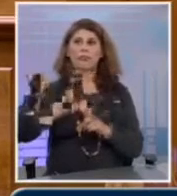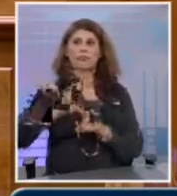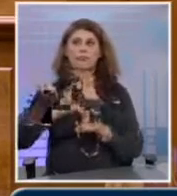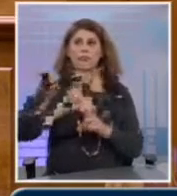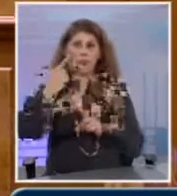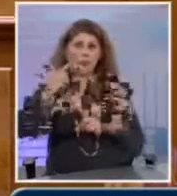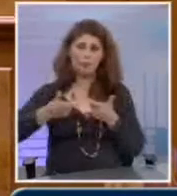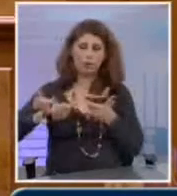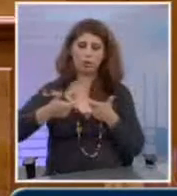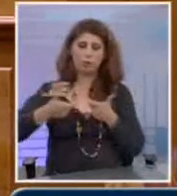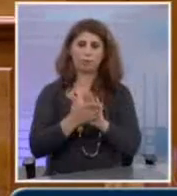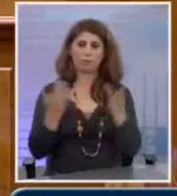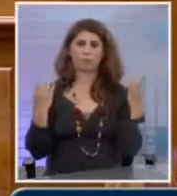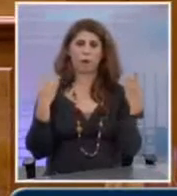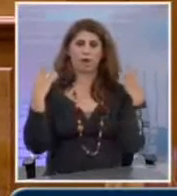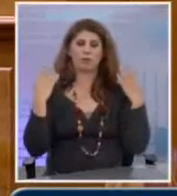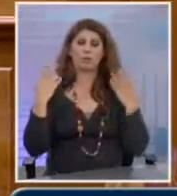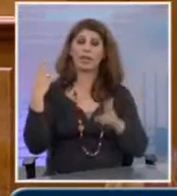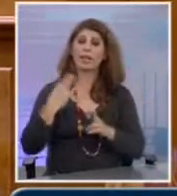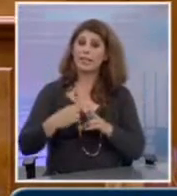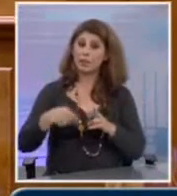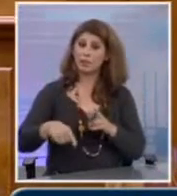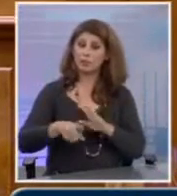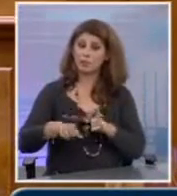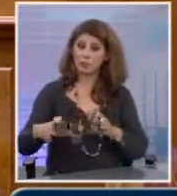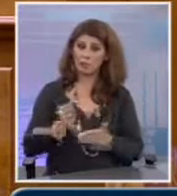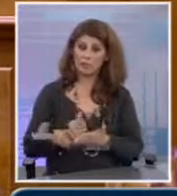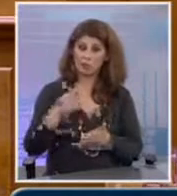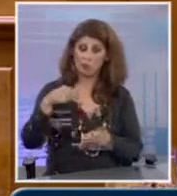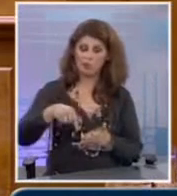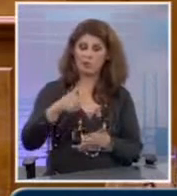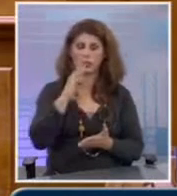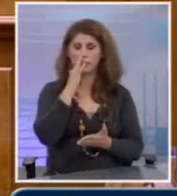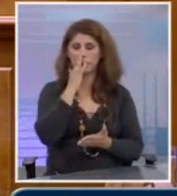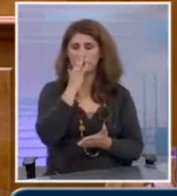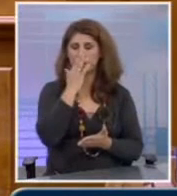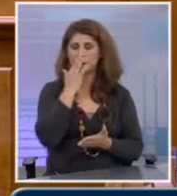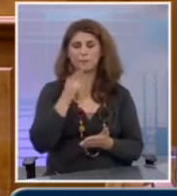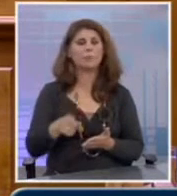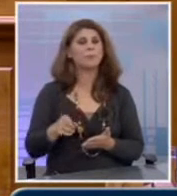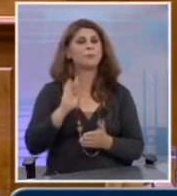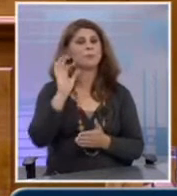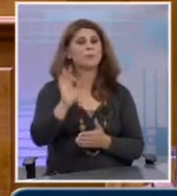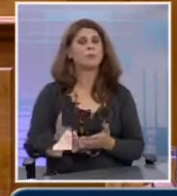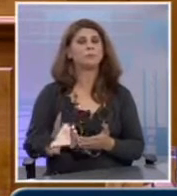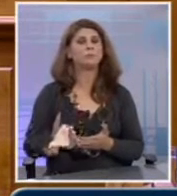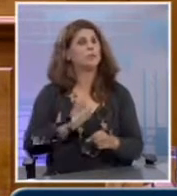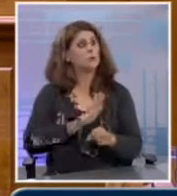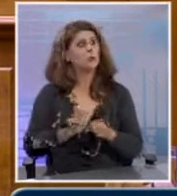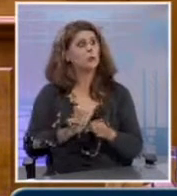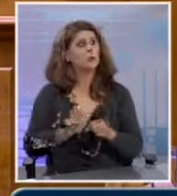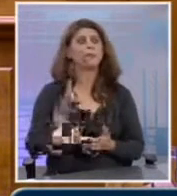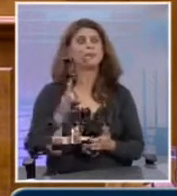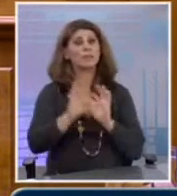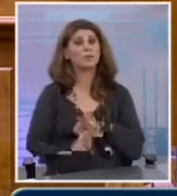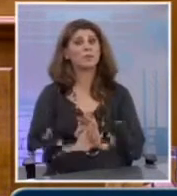Επιτροπή. Κυρίως όμως η ολοκλήρωση της αξιολόγησης οδηγεί στην πλήρωση των τριών κυρίων